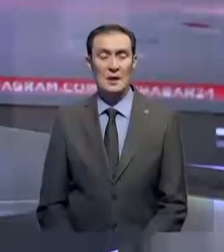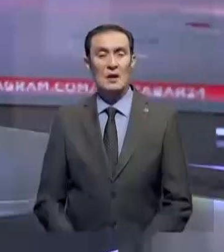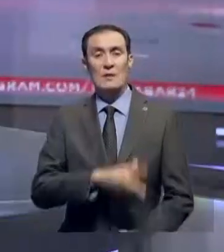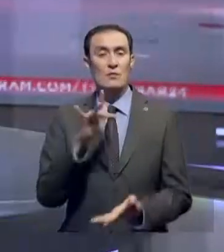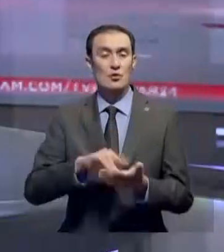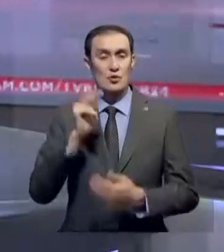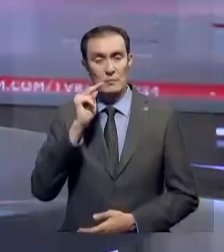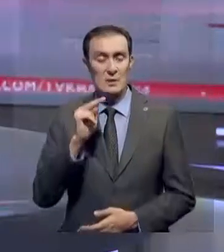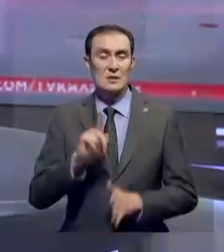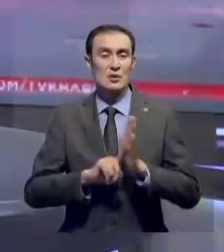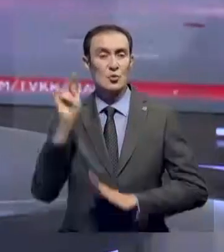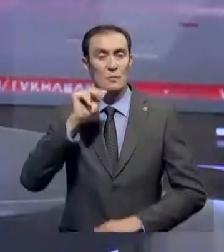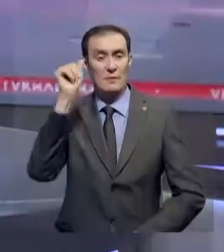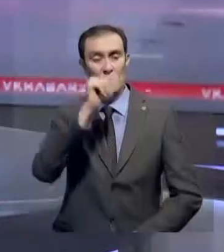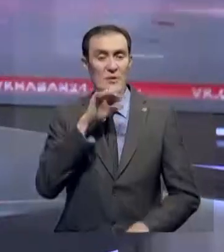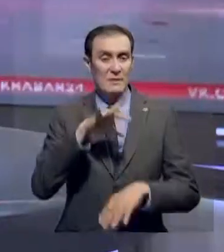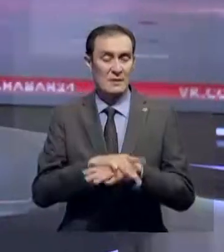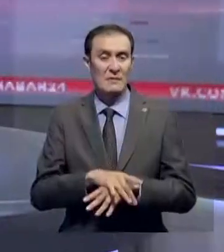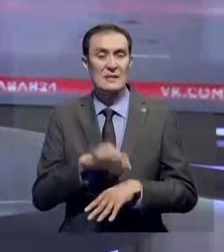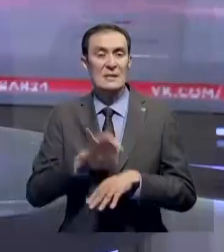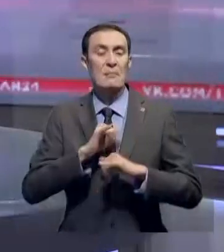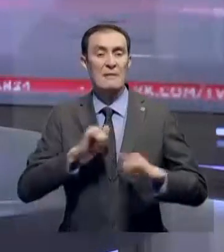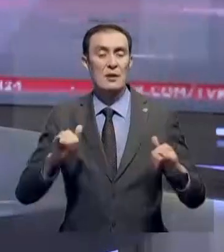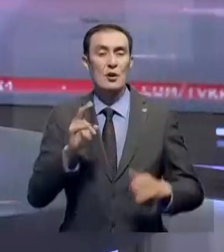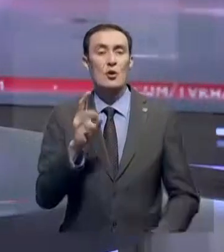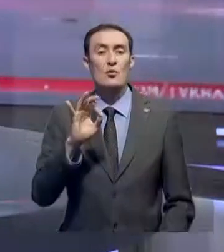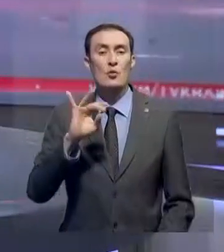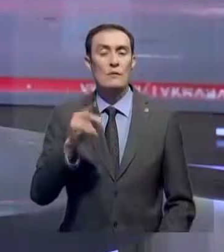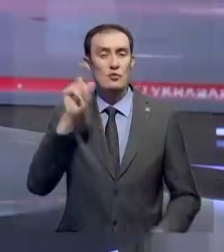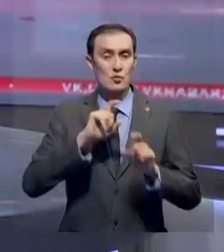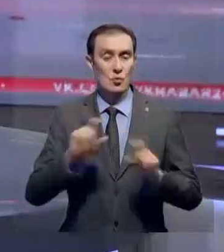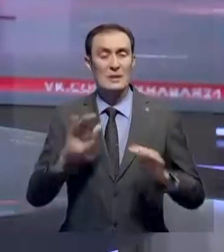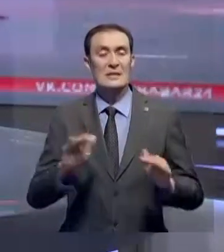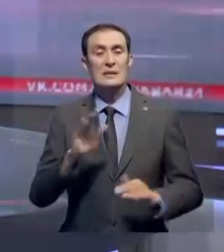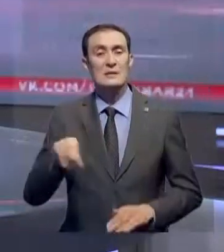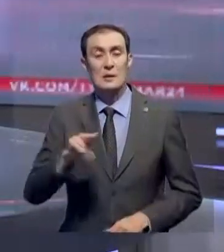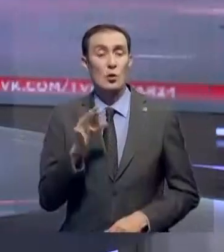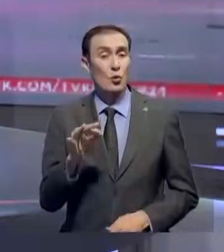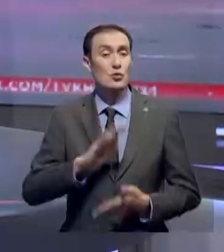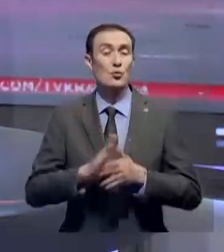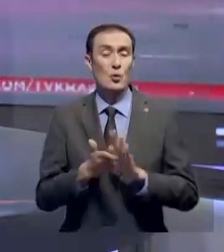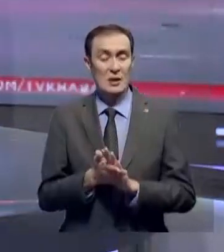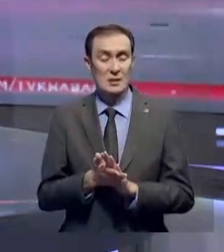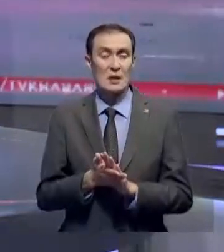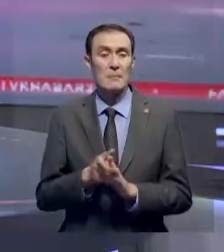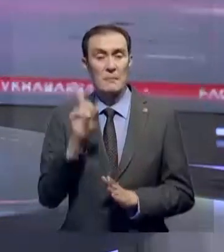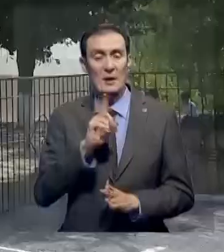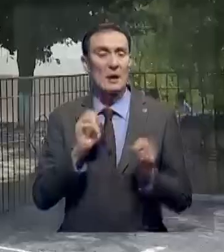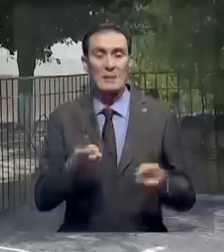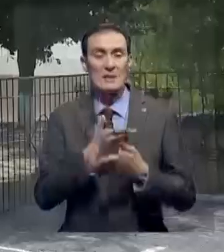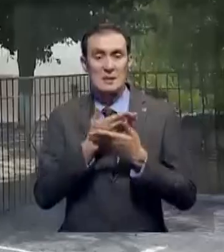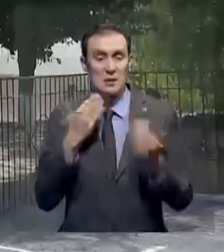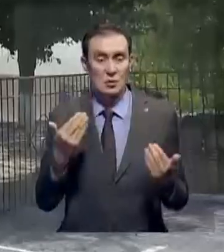В Шымкенте с началом учебного года зафиксирован рост заболеваемости корью в школах и детских садах. Однако ситуация под контролем,